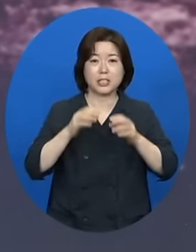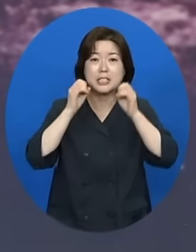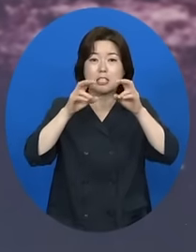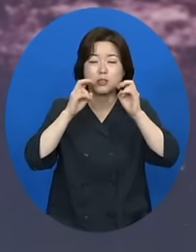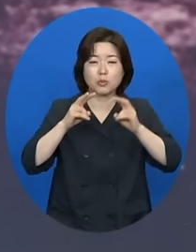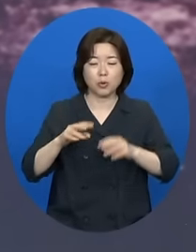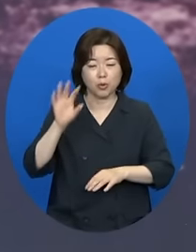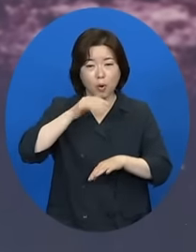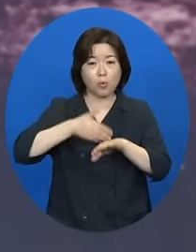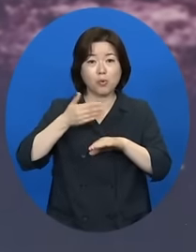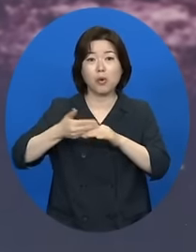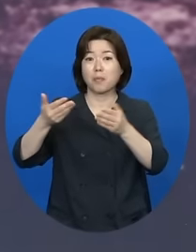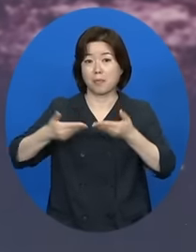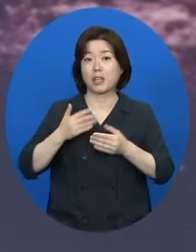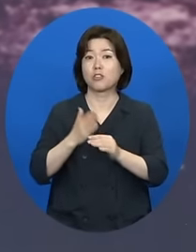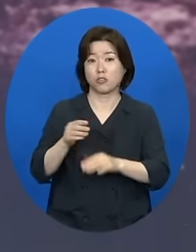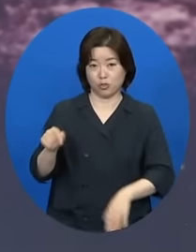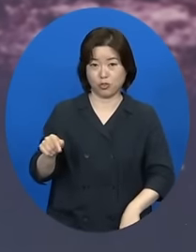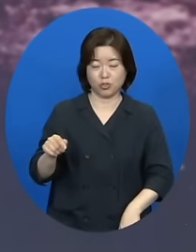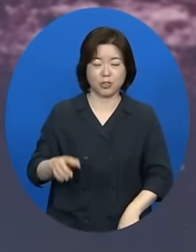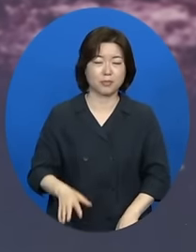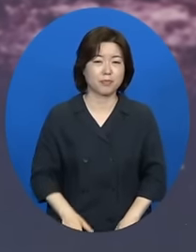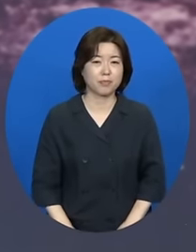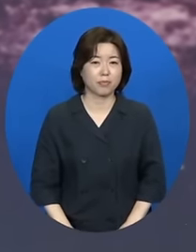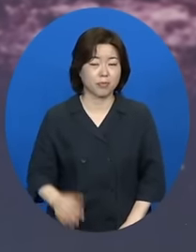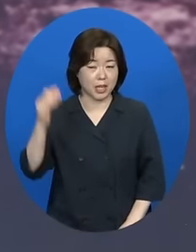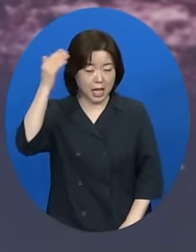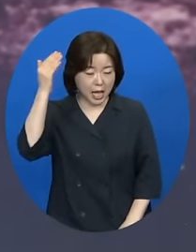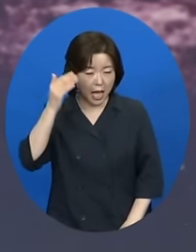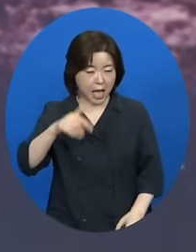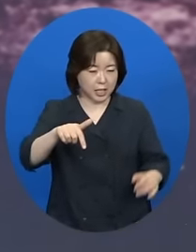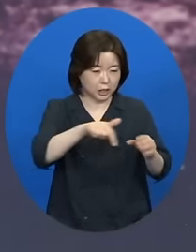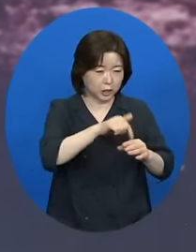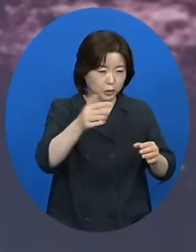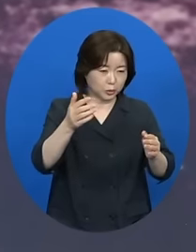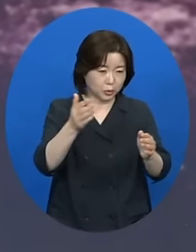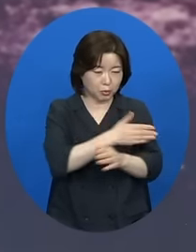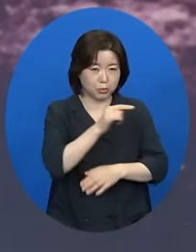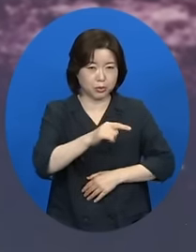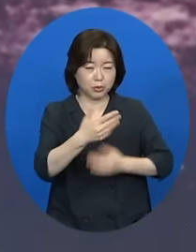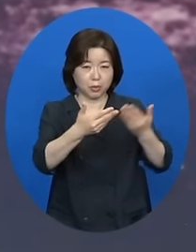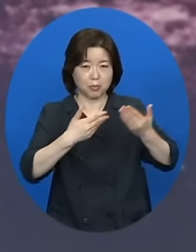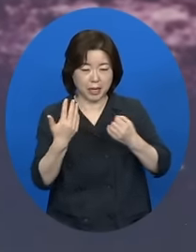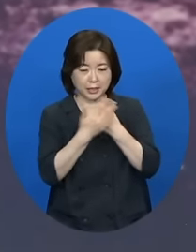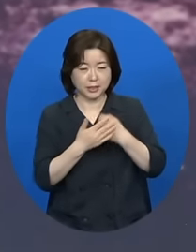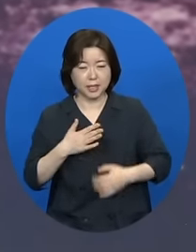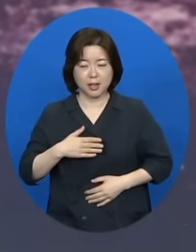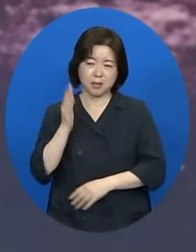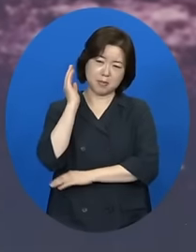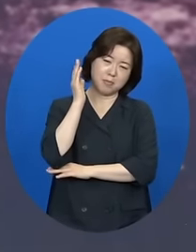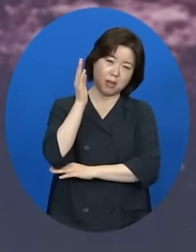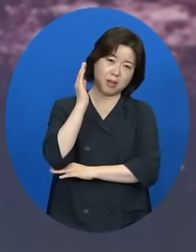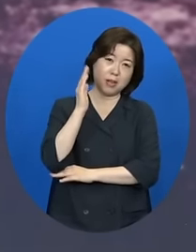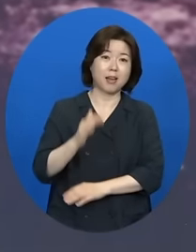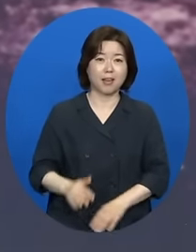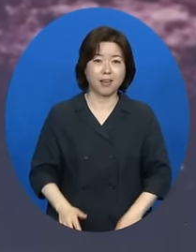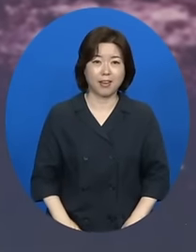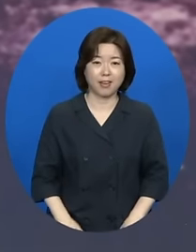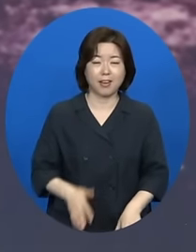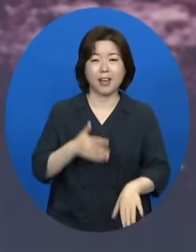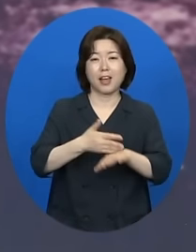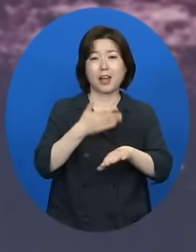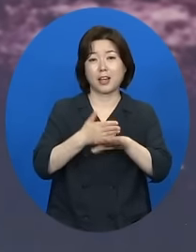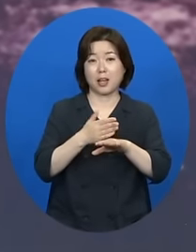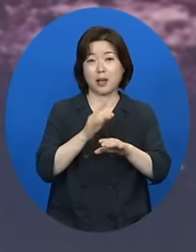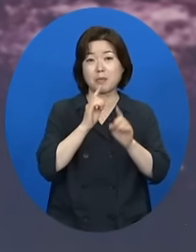이렇게 받으시는데요. 그분이 이 한국 기독교로부터 받은 자신의 은혜를 이렇게 막 얘기하면서 그 감사를 막